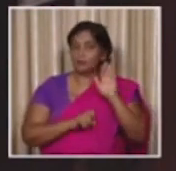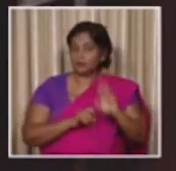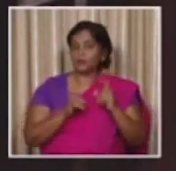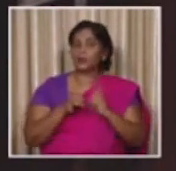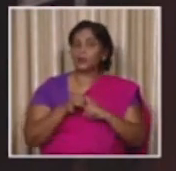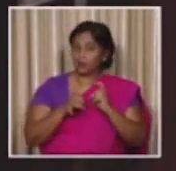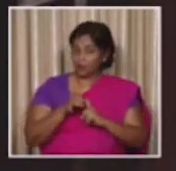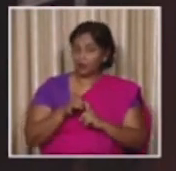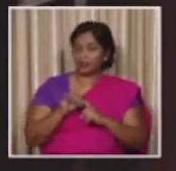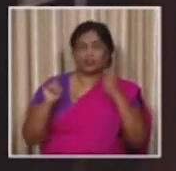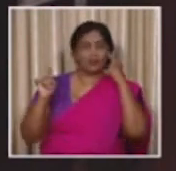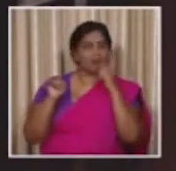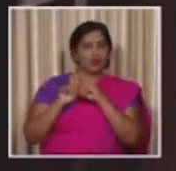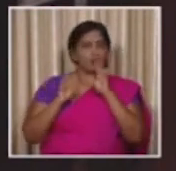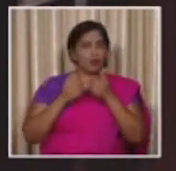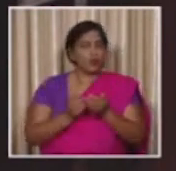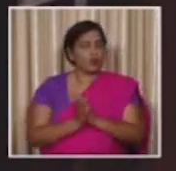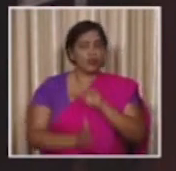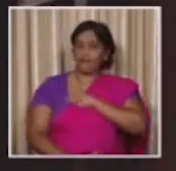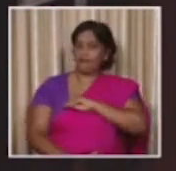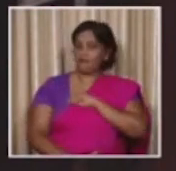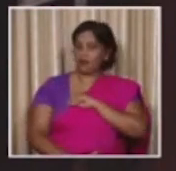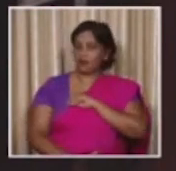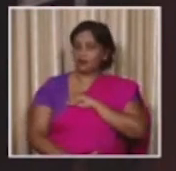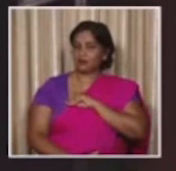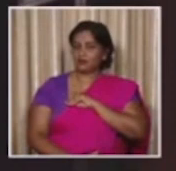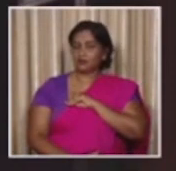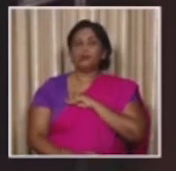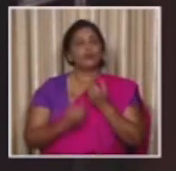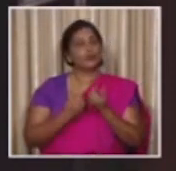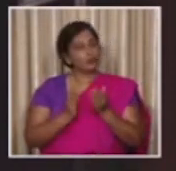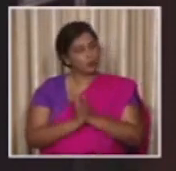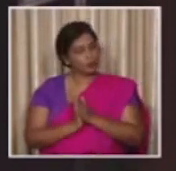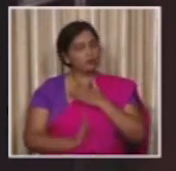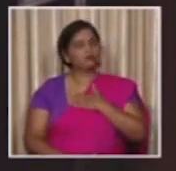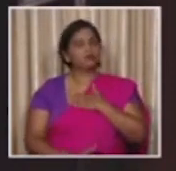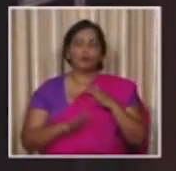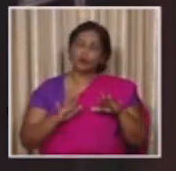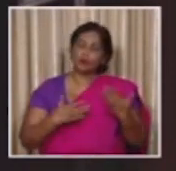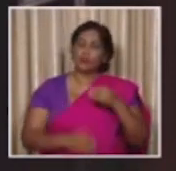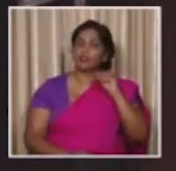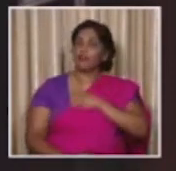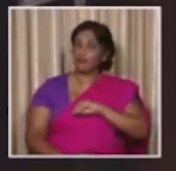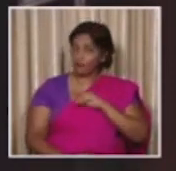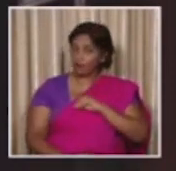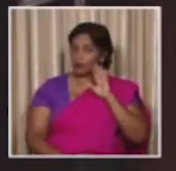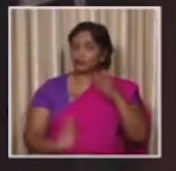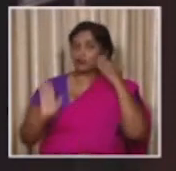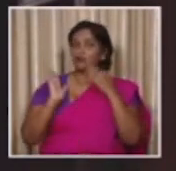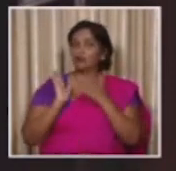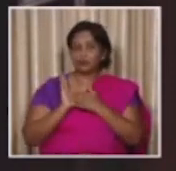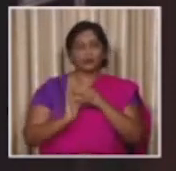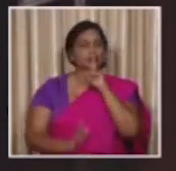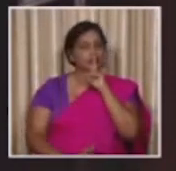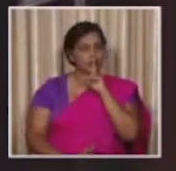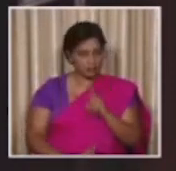ප්‍රශ්න වෙනුවට තමන්ගේ වාසිය වෙනුවෙන් තමන්ට මොන හරි වාසියක් තියෙනවා නම් ඒ වෙනුවෙන් කතා කිරීම